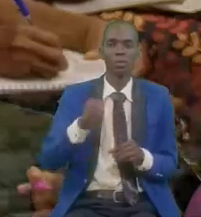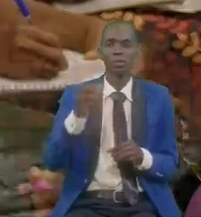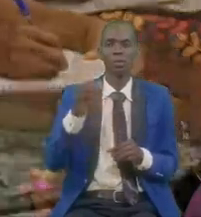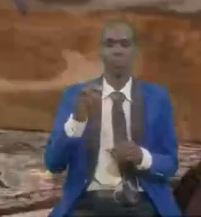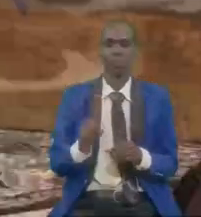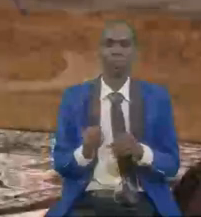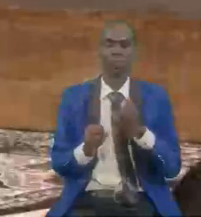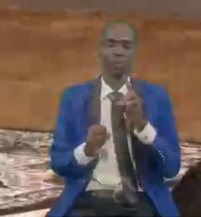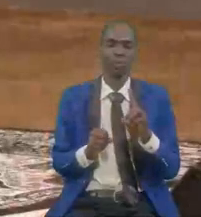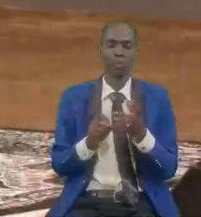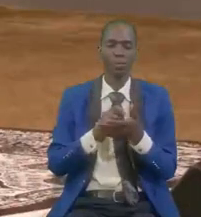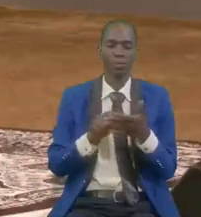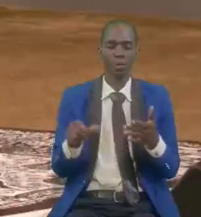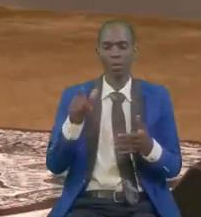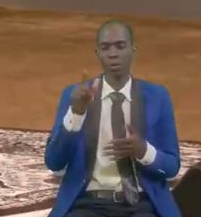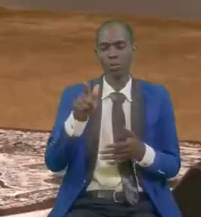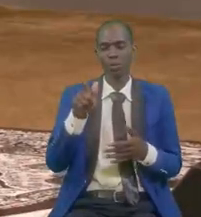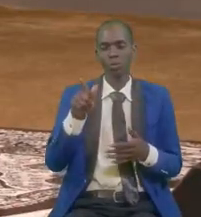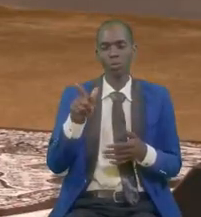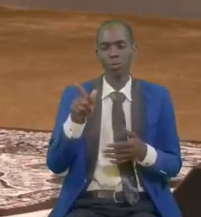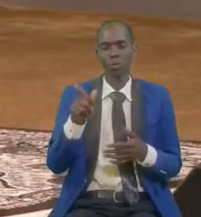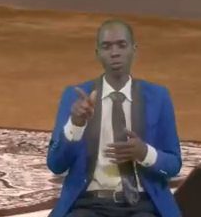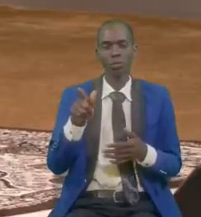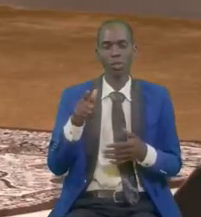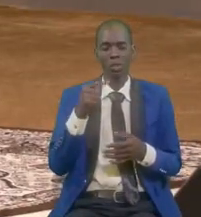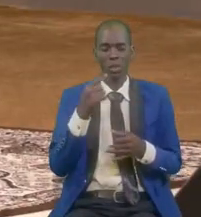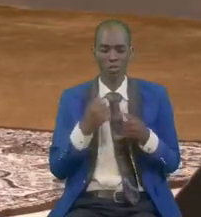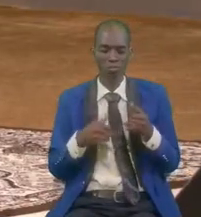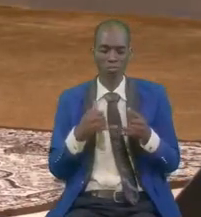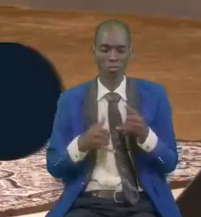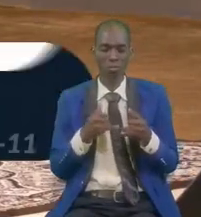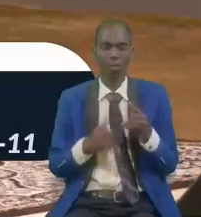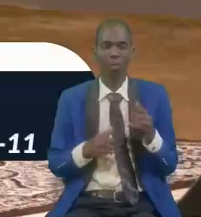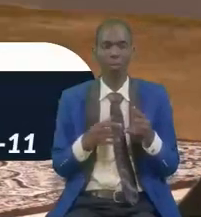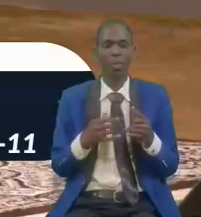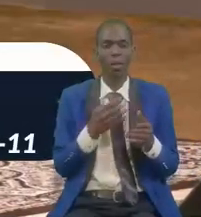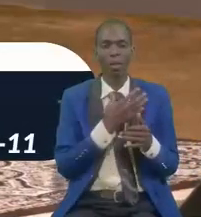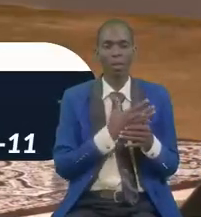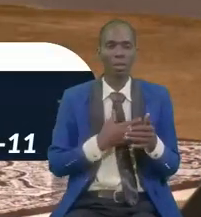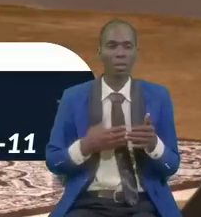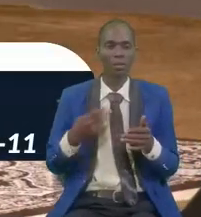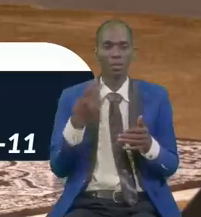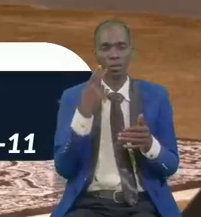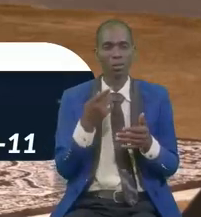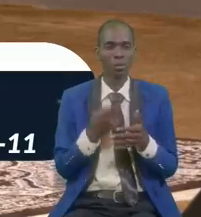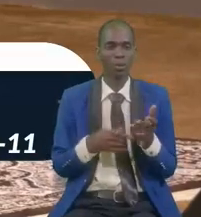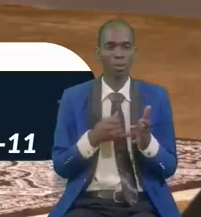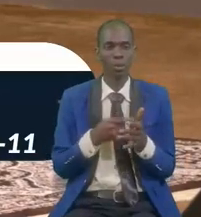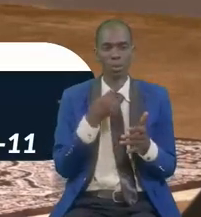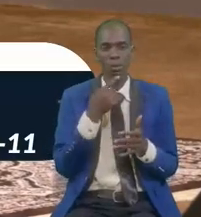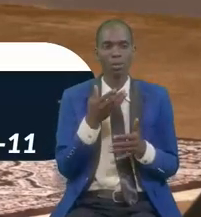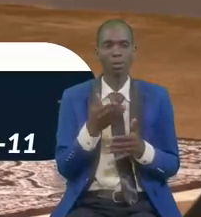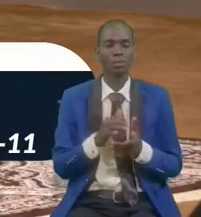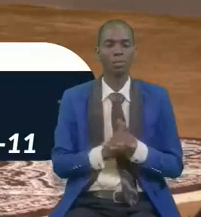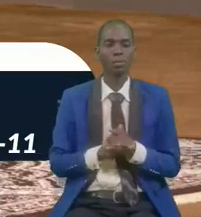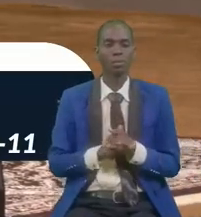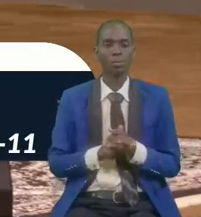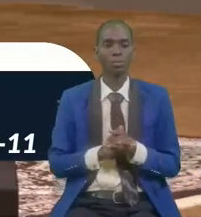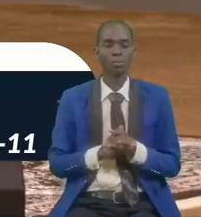Jacques chapitre 1, 21, à la dernière partie qui dit, recevez avec